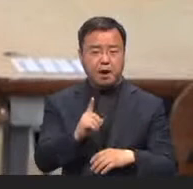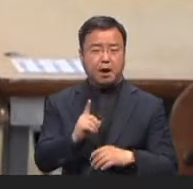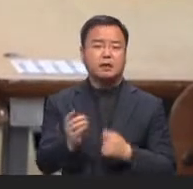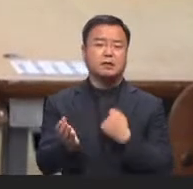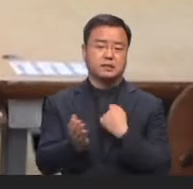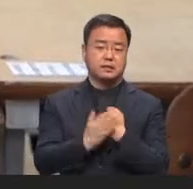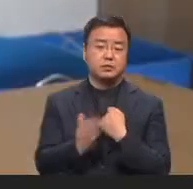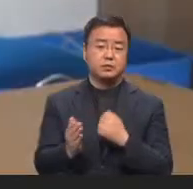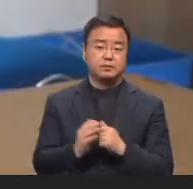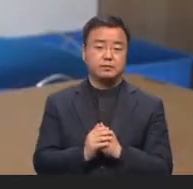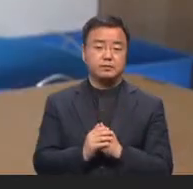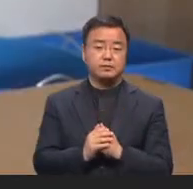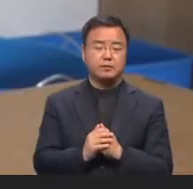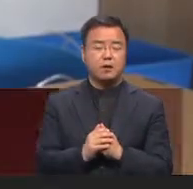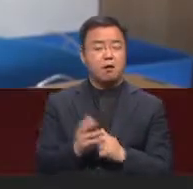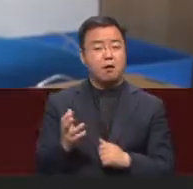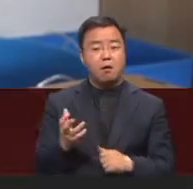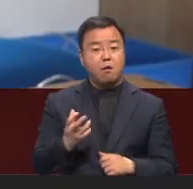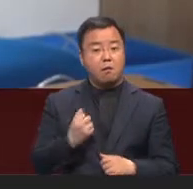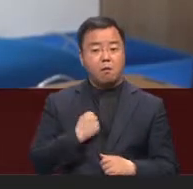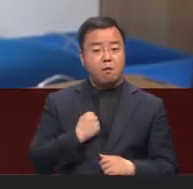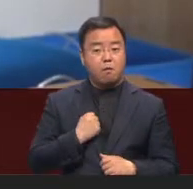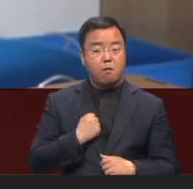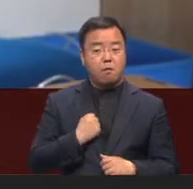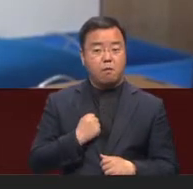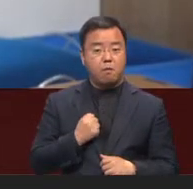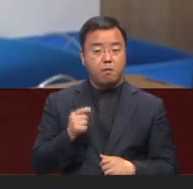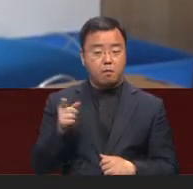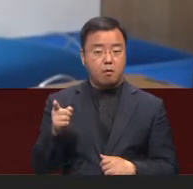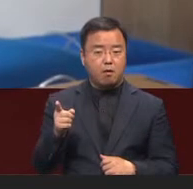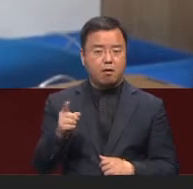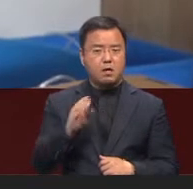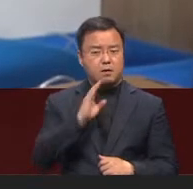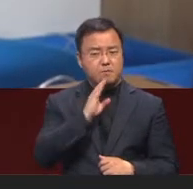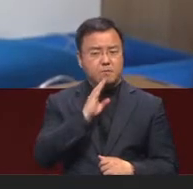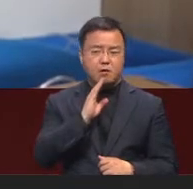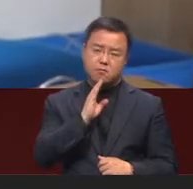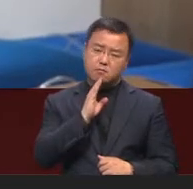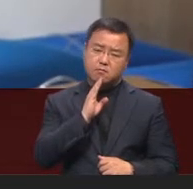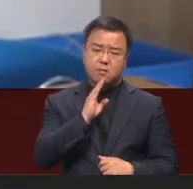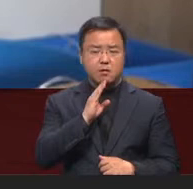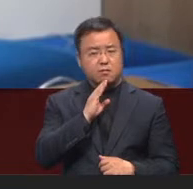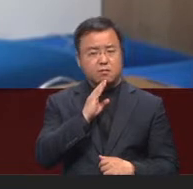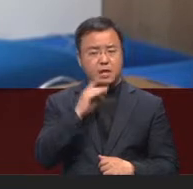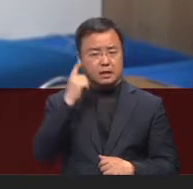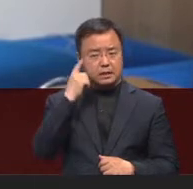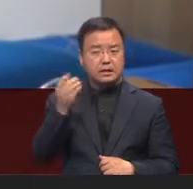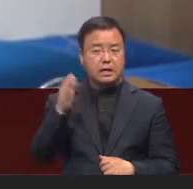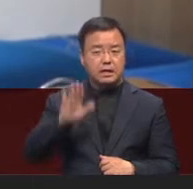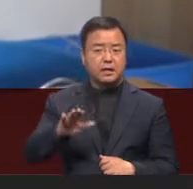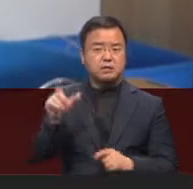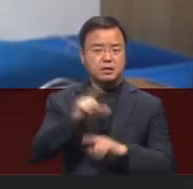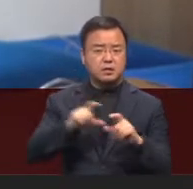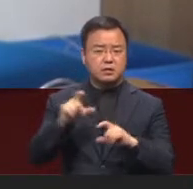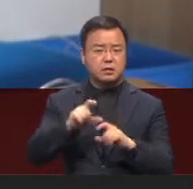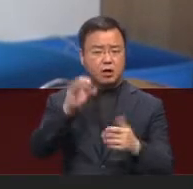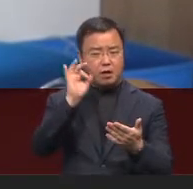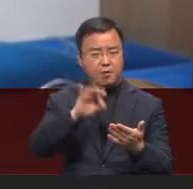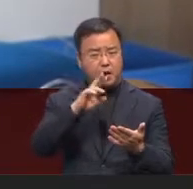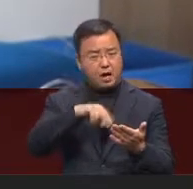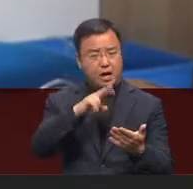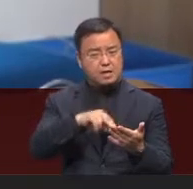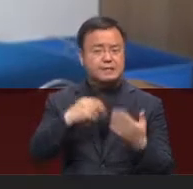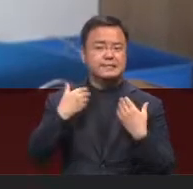때문입니다. 너무 충격적이어가지고 맞나 싶기도 했는데 점점 더 볼수록 실망만